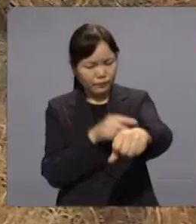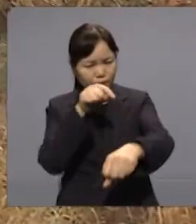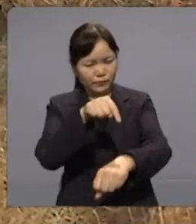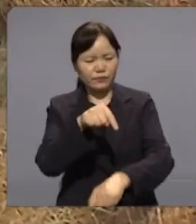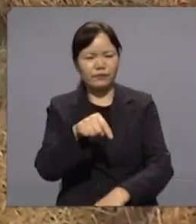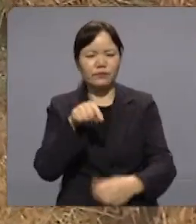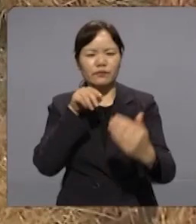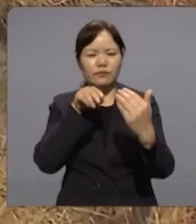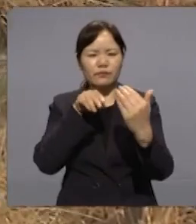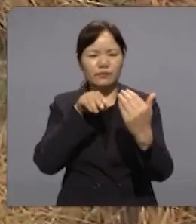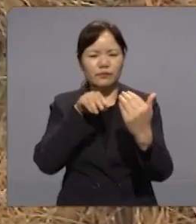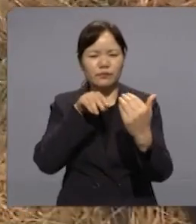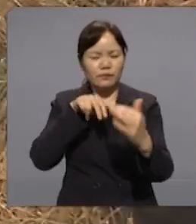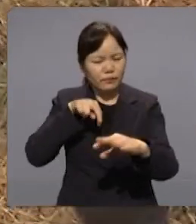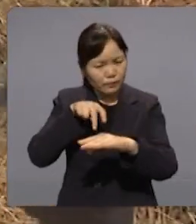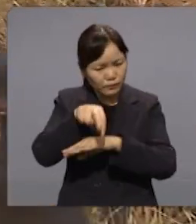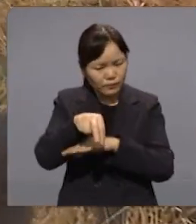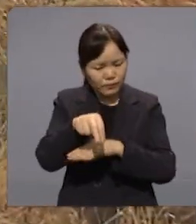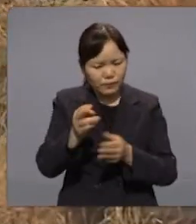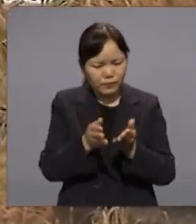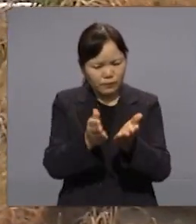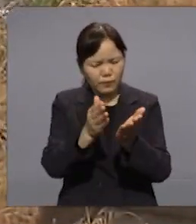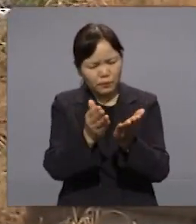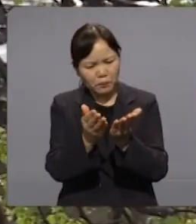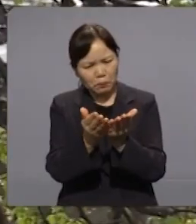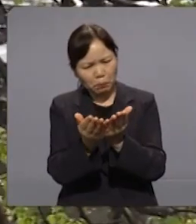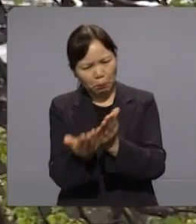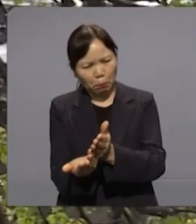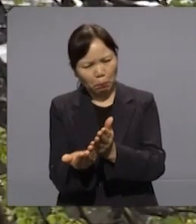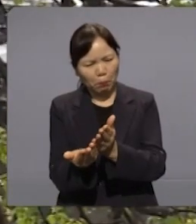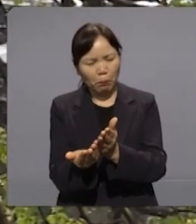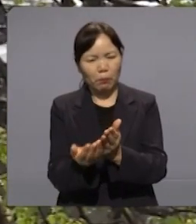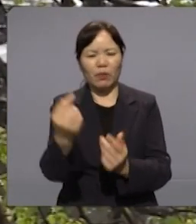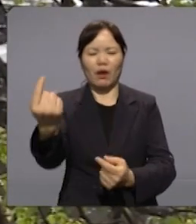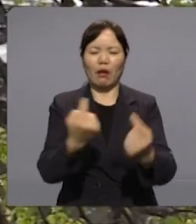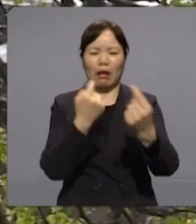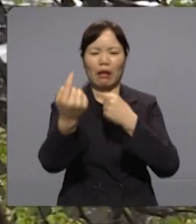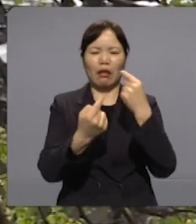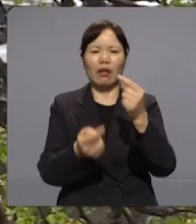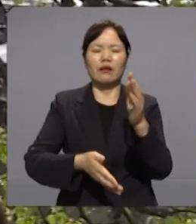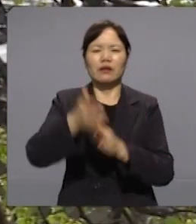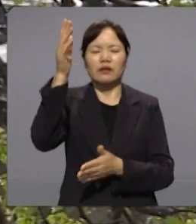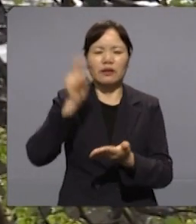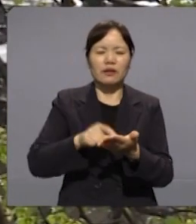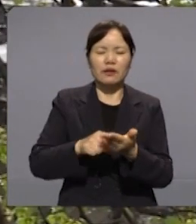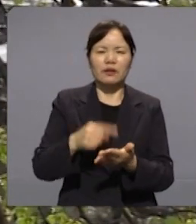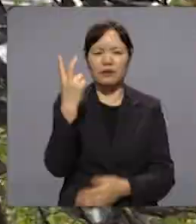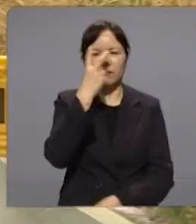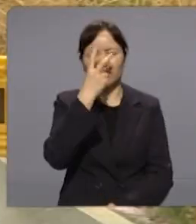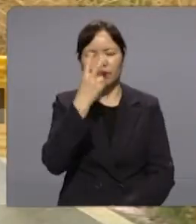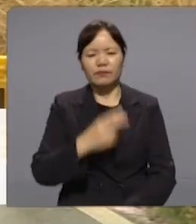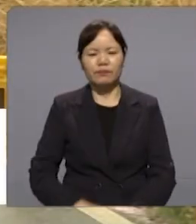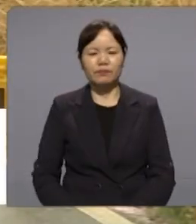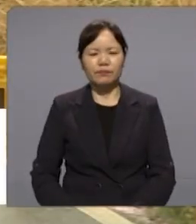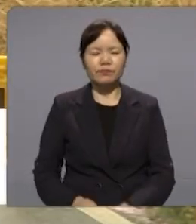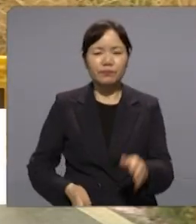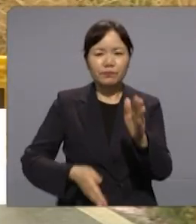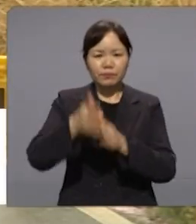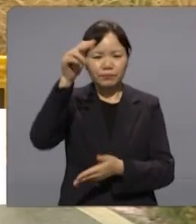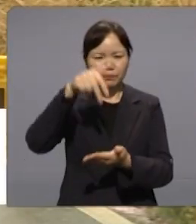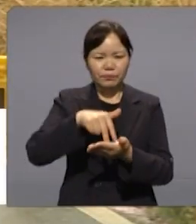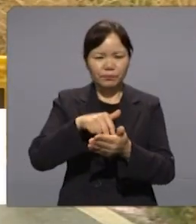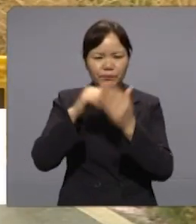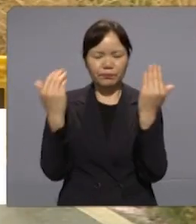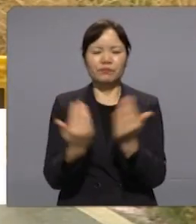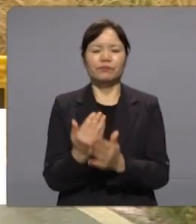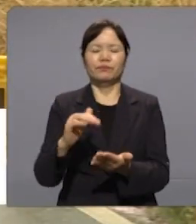일부가 주저앉았다는 민원이 쏟아져 시가 긴급 점검을 벌였습니다. 시는 전체